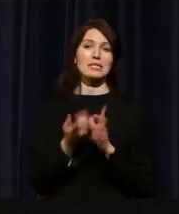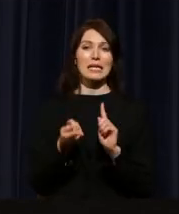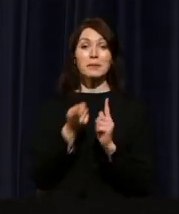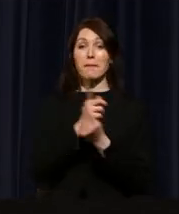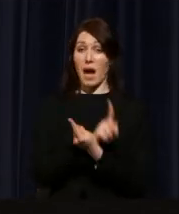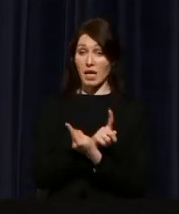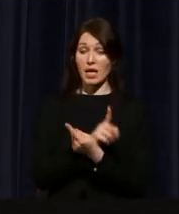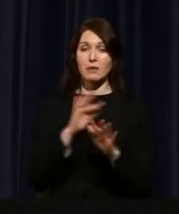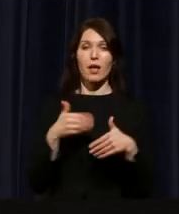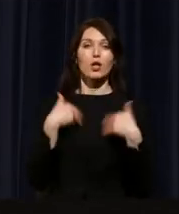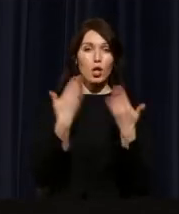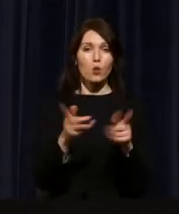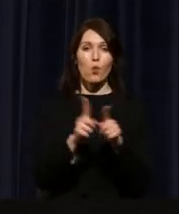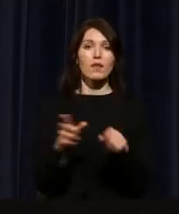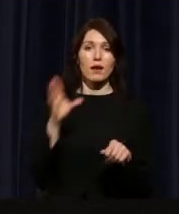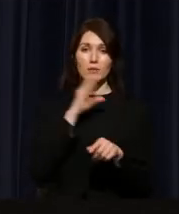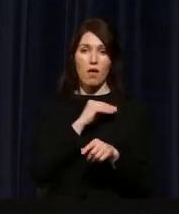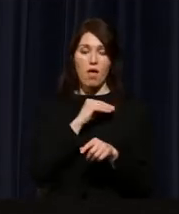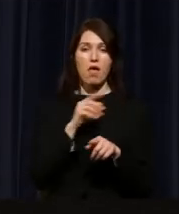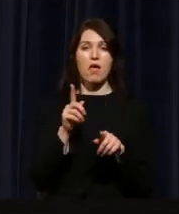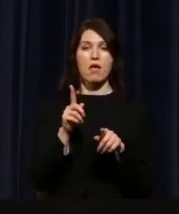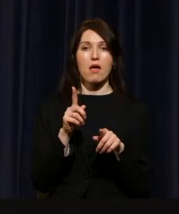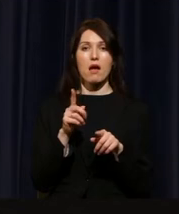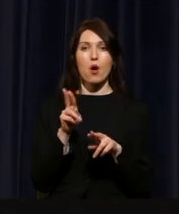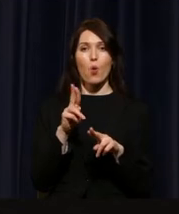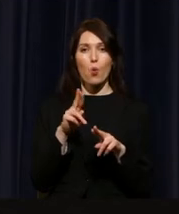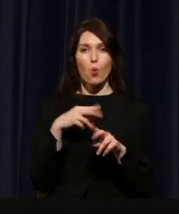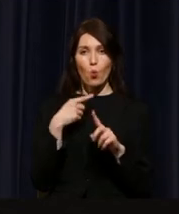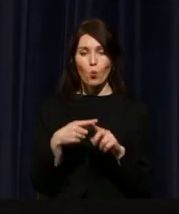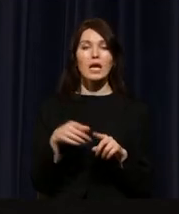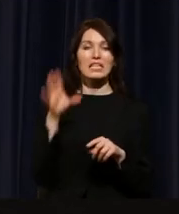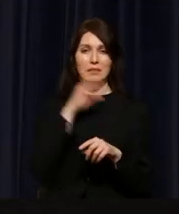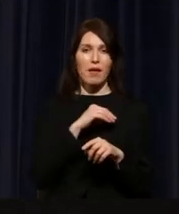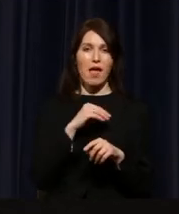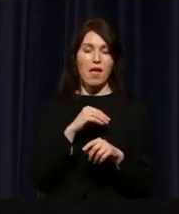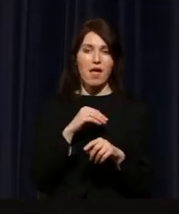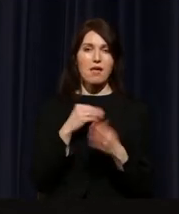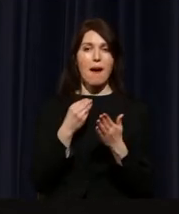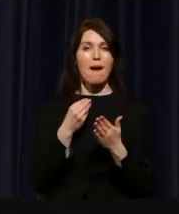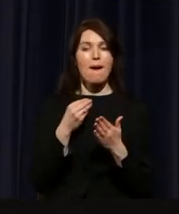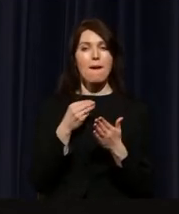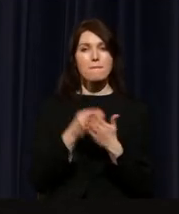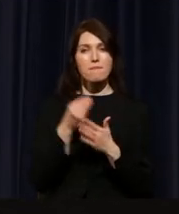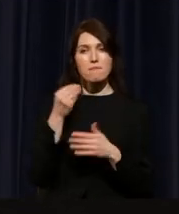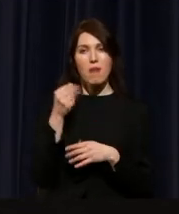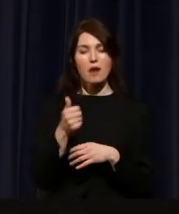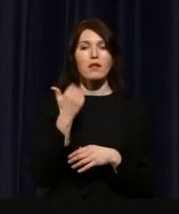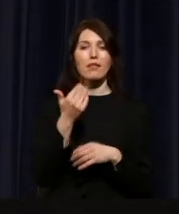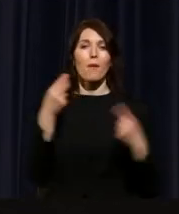bet tev ir iedot arī spēja un tā spēja maksā kaut ko. Un šajā gadījumā tā spēja maksā